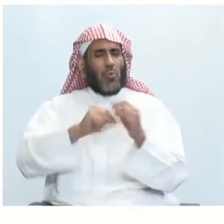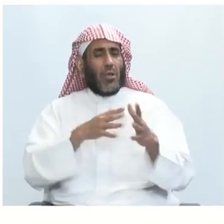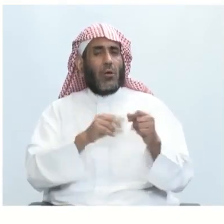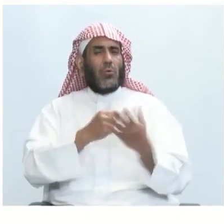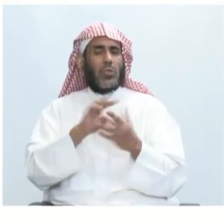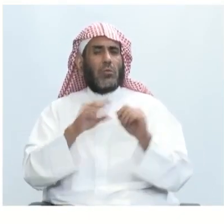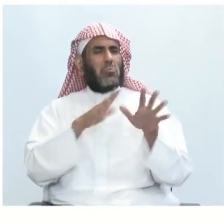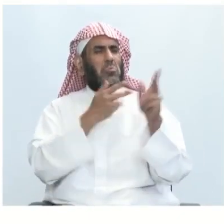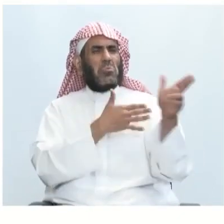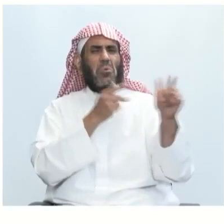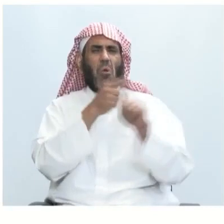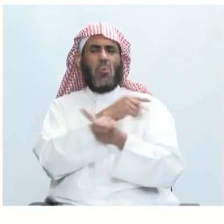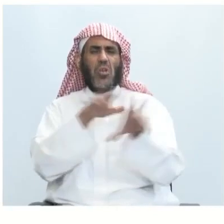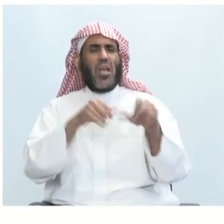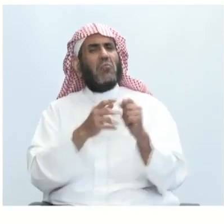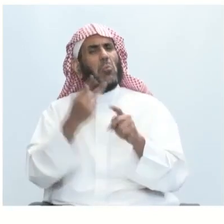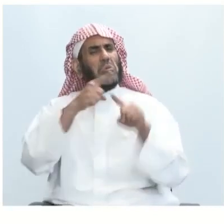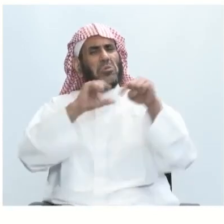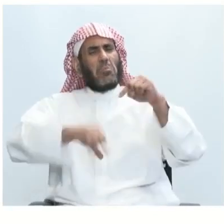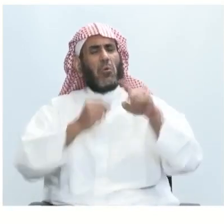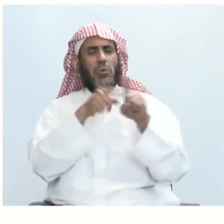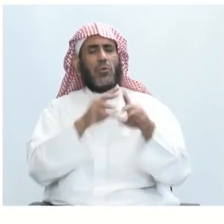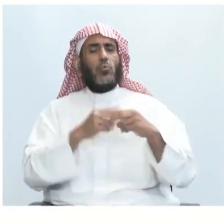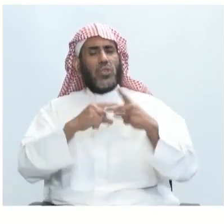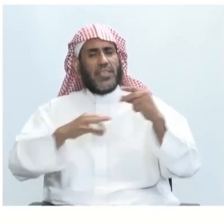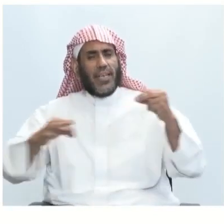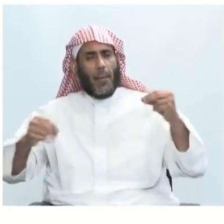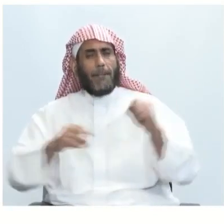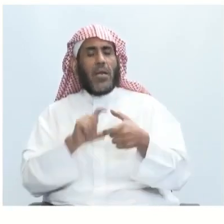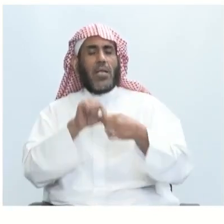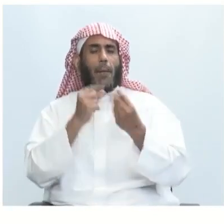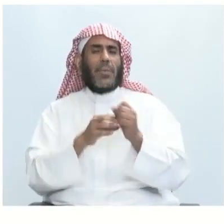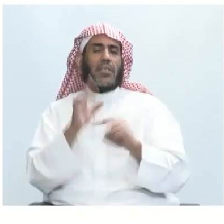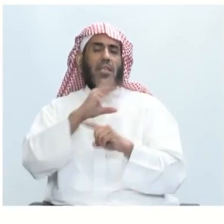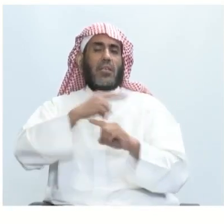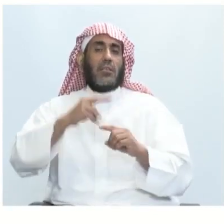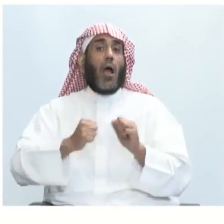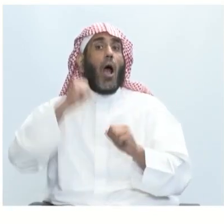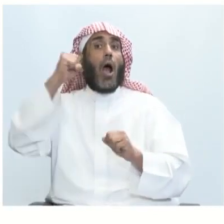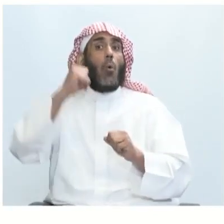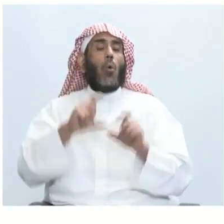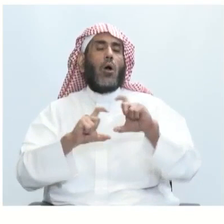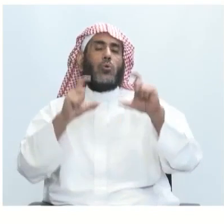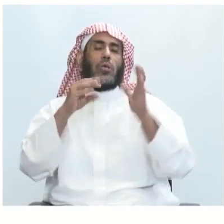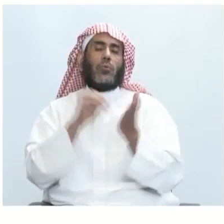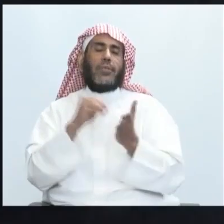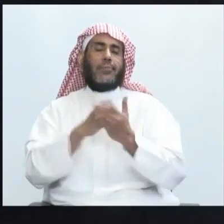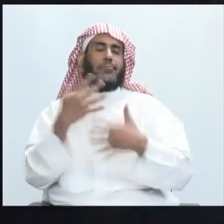المشاهير في جوانبه السلبيه والايجابيه ثالثا انه سلسله متصله من التاثيرات طيب اقوى حجه